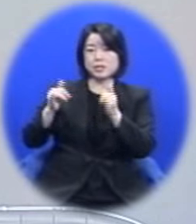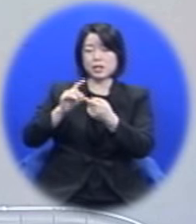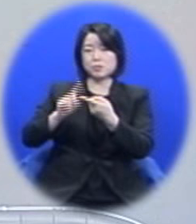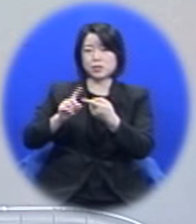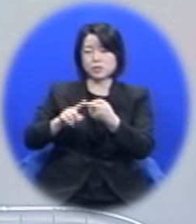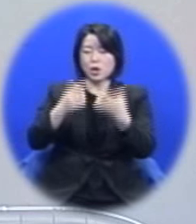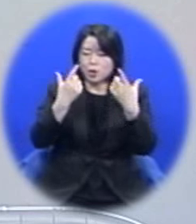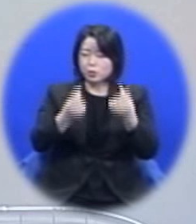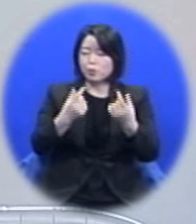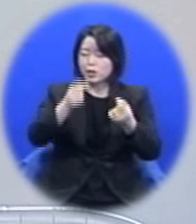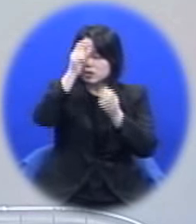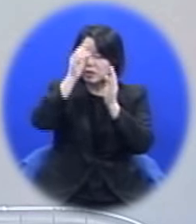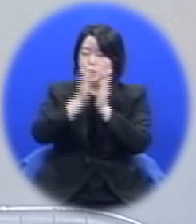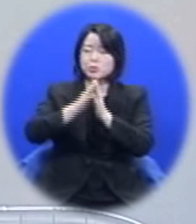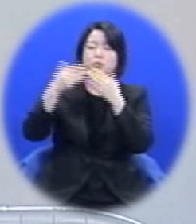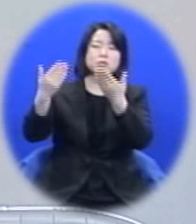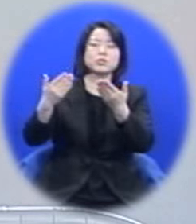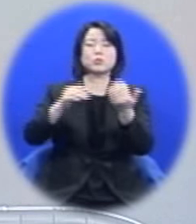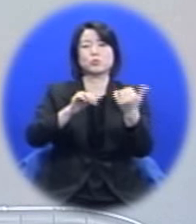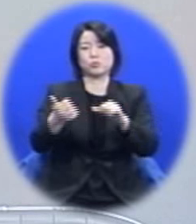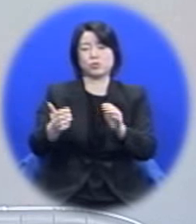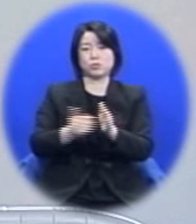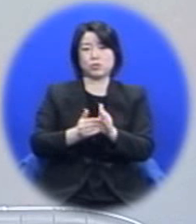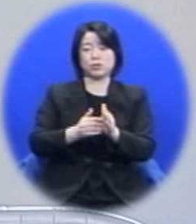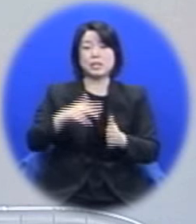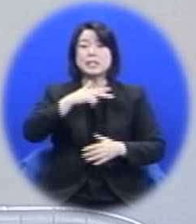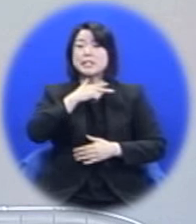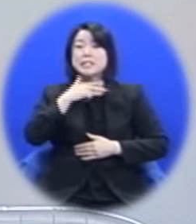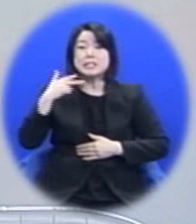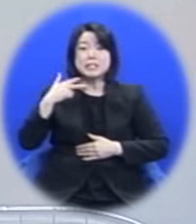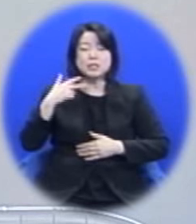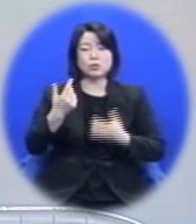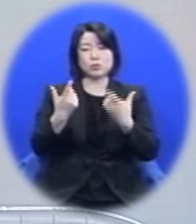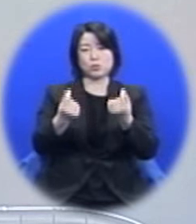죽었어요. 스데반 집사도 그랬잖아요.